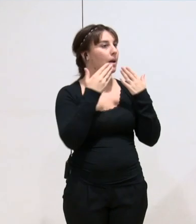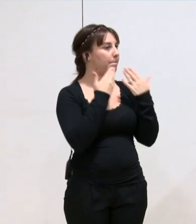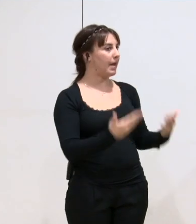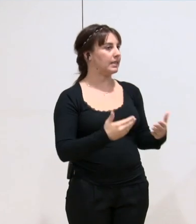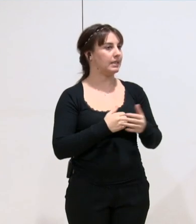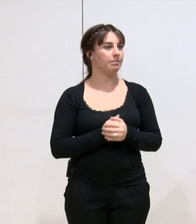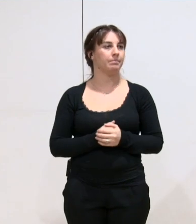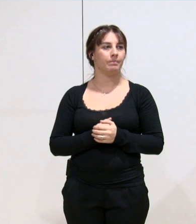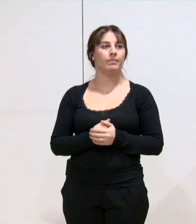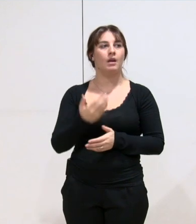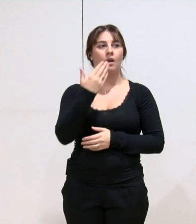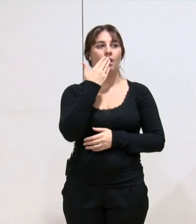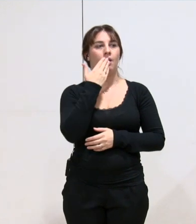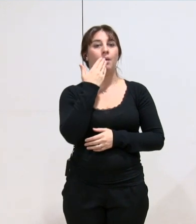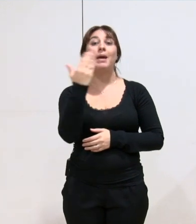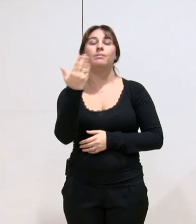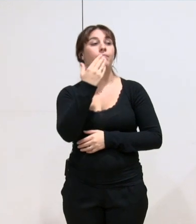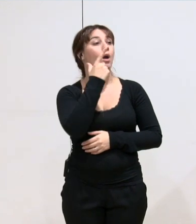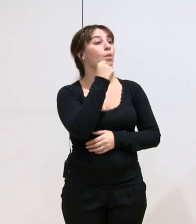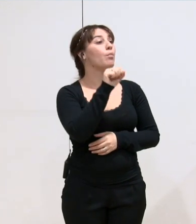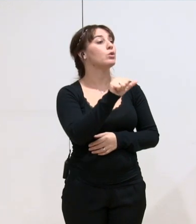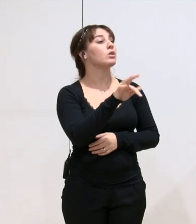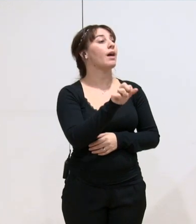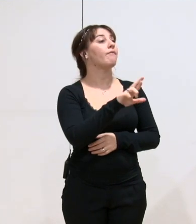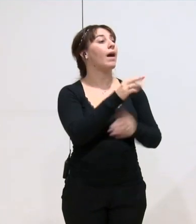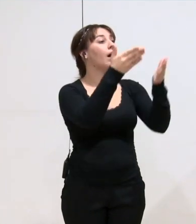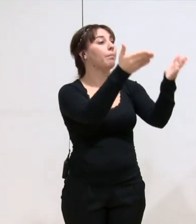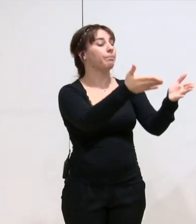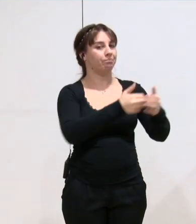Merci. Monsieur Safar. Oui, pour